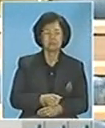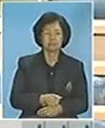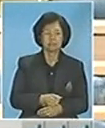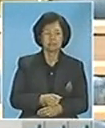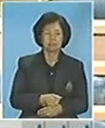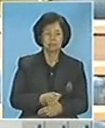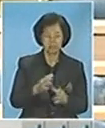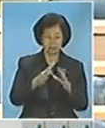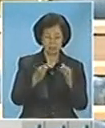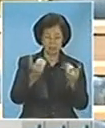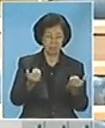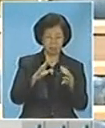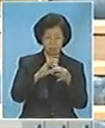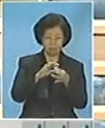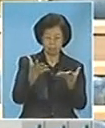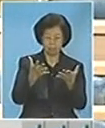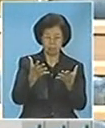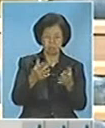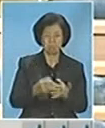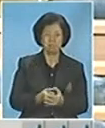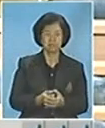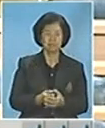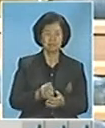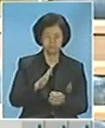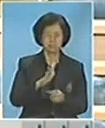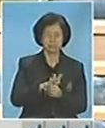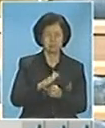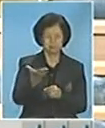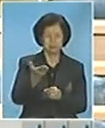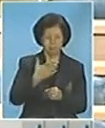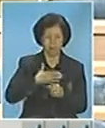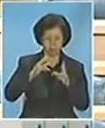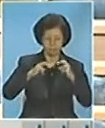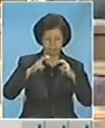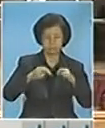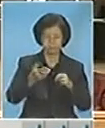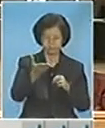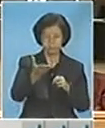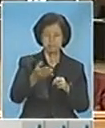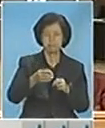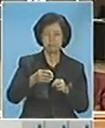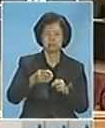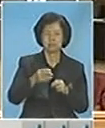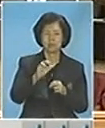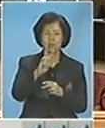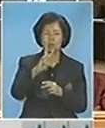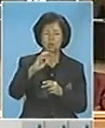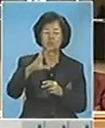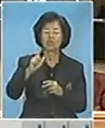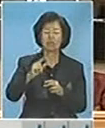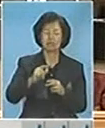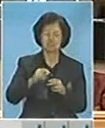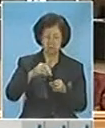รื่องนี้ไม่เกี่ยวกันเลยครับท่านประธานครับ เอาละผมได้วินิจฉัยแล้วฮะท่านวัชระเอาในประเด็นพระราชบัญญัติก็แล้วกัน